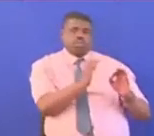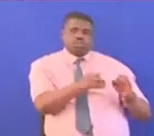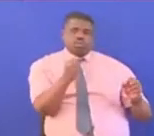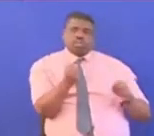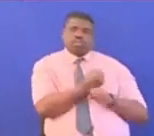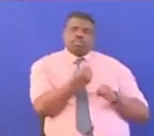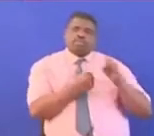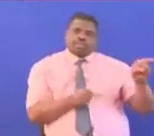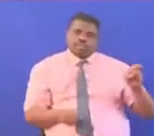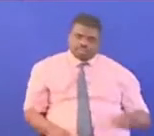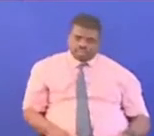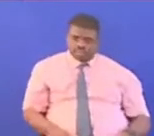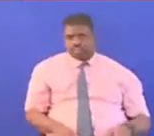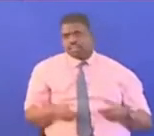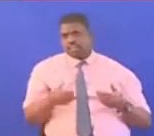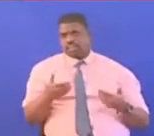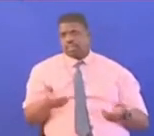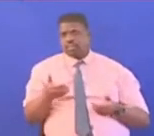aliyoyafanya.